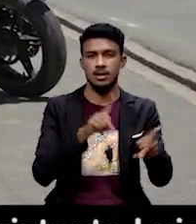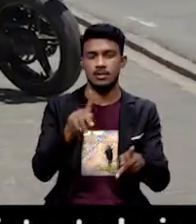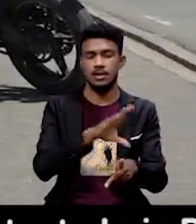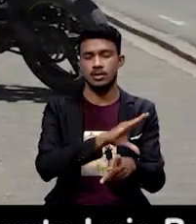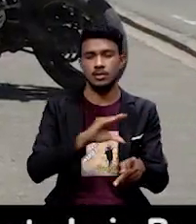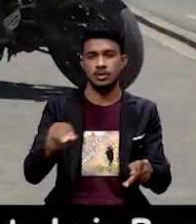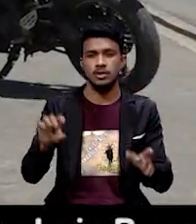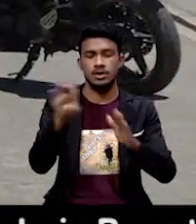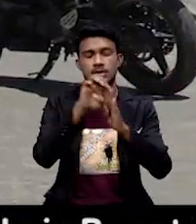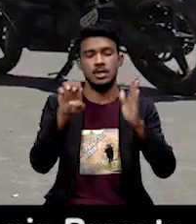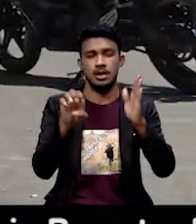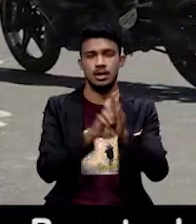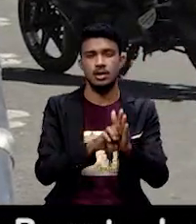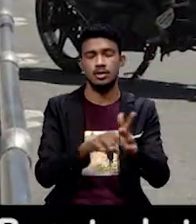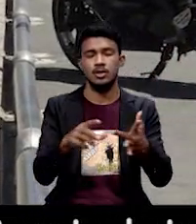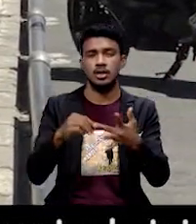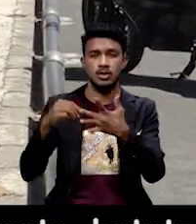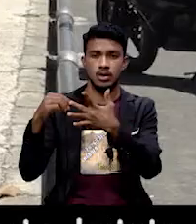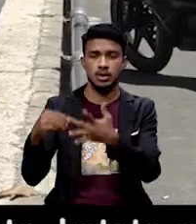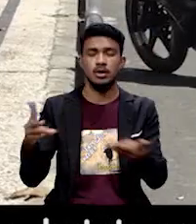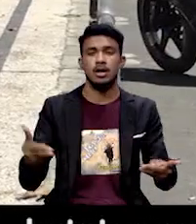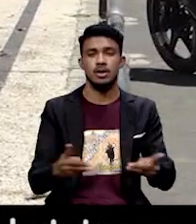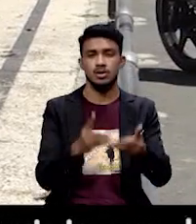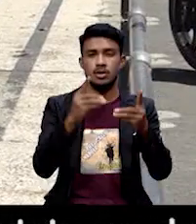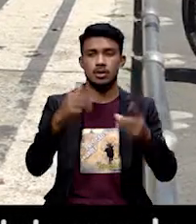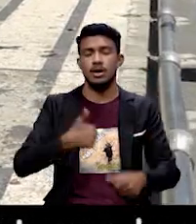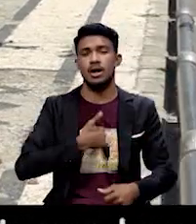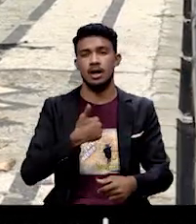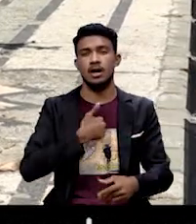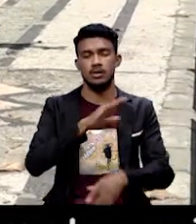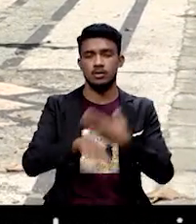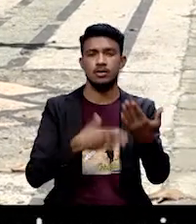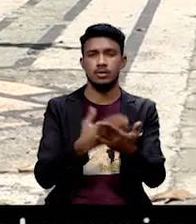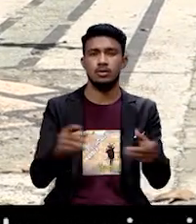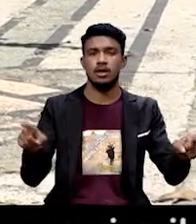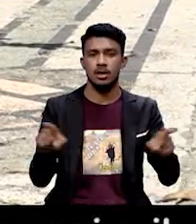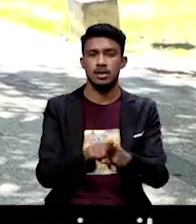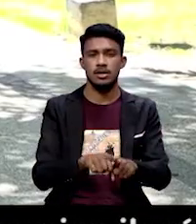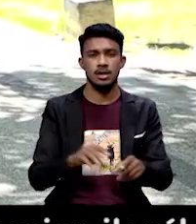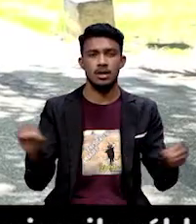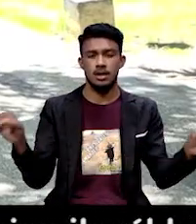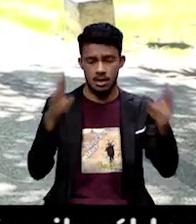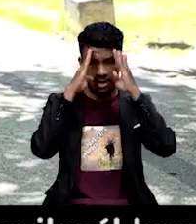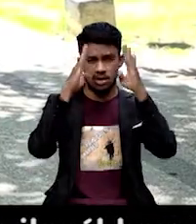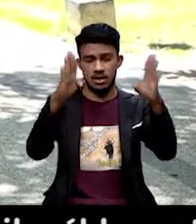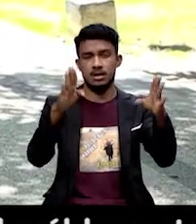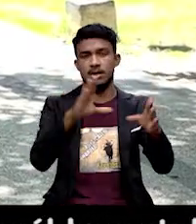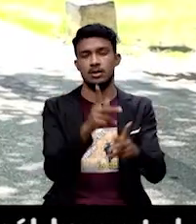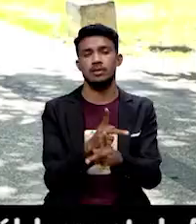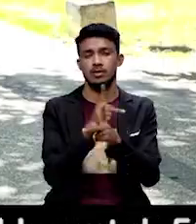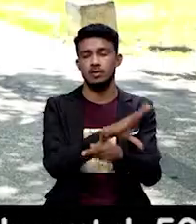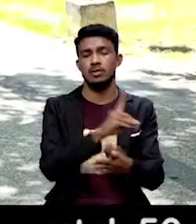mos estado liu-liu hasoru hahalo hotu hanesan la taumatan,